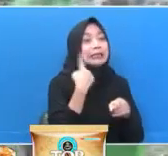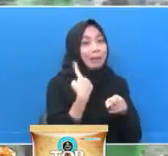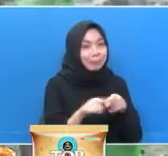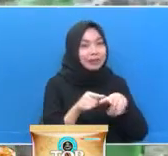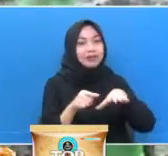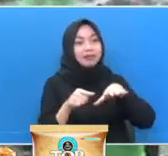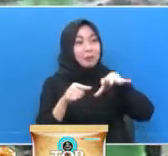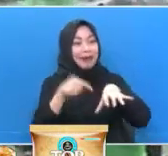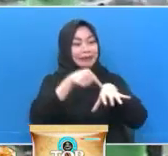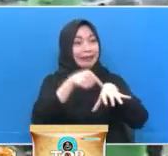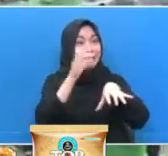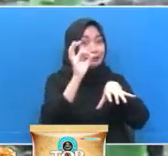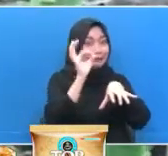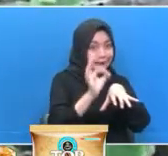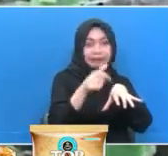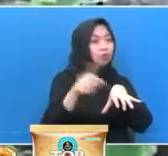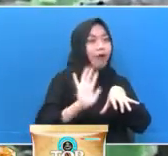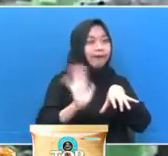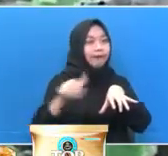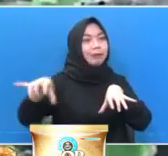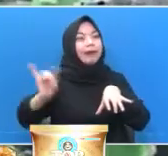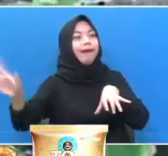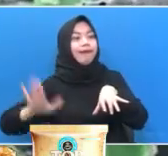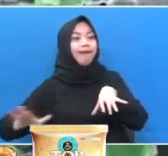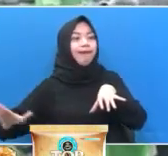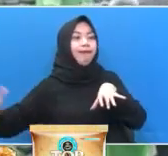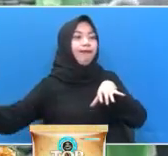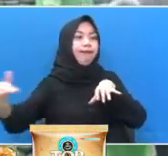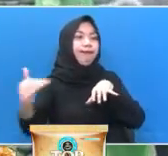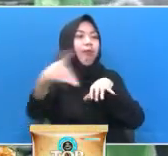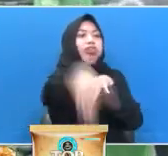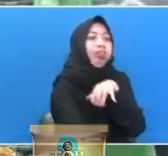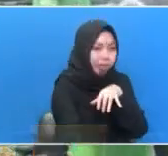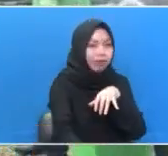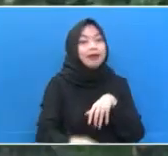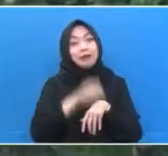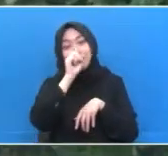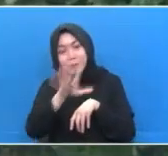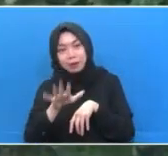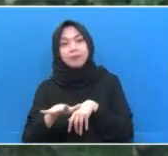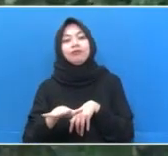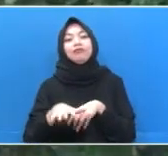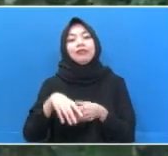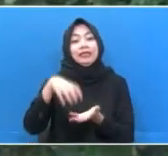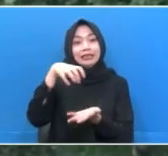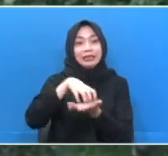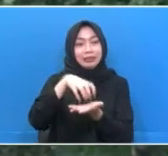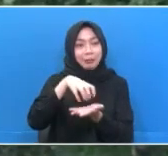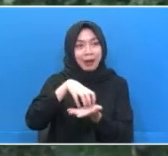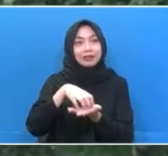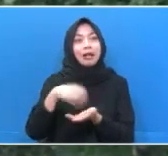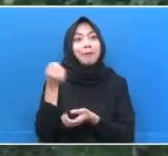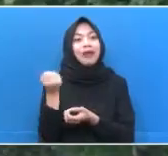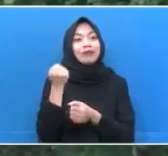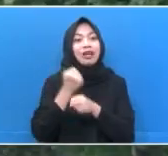benar. Sebagai langkah antisipasi, pihaknya pun membuat himbauan tegas agar bus dilarang naik melebihi area